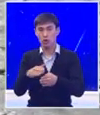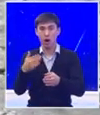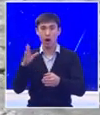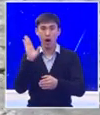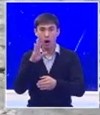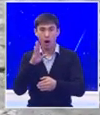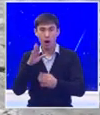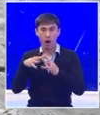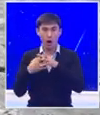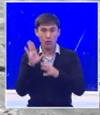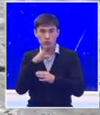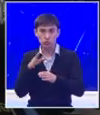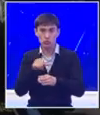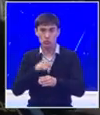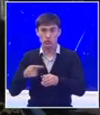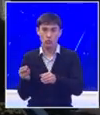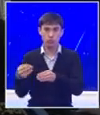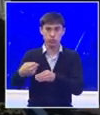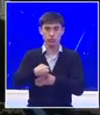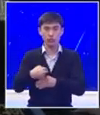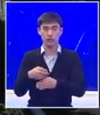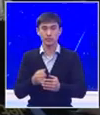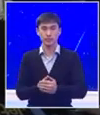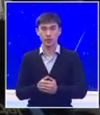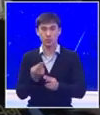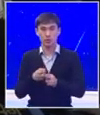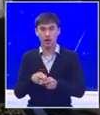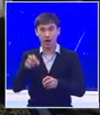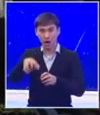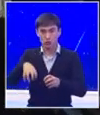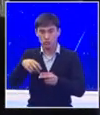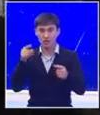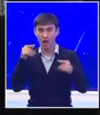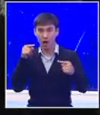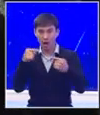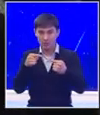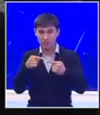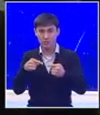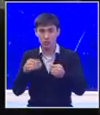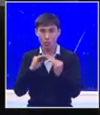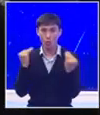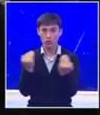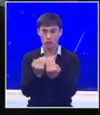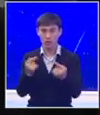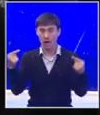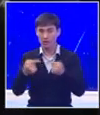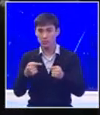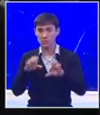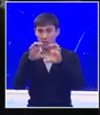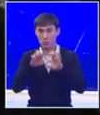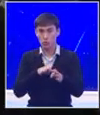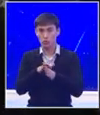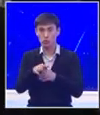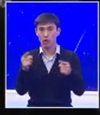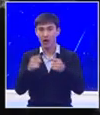суын өзіне бұрып алған деседі. Қазуына да қарсымыз, және қоршауына да қарсымыз. Заң бойынша бүгісі